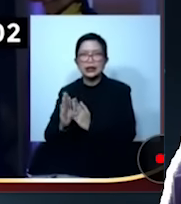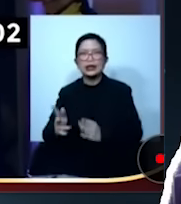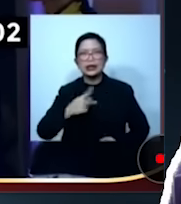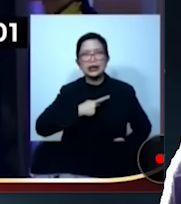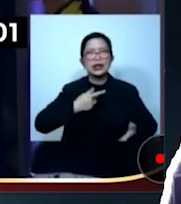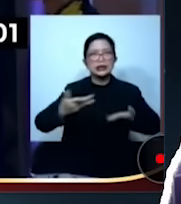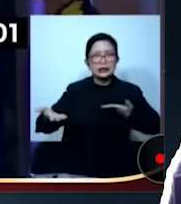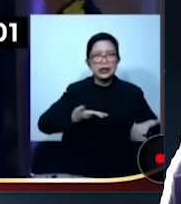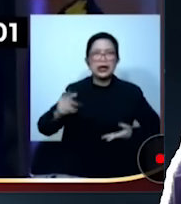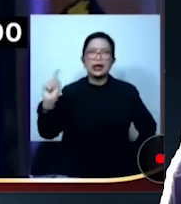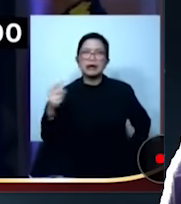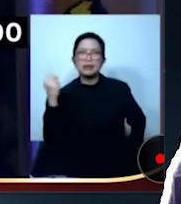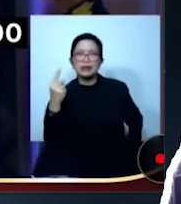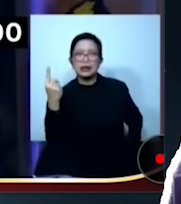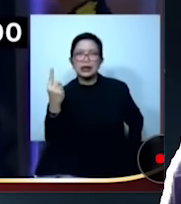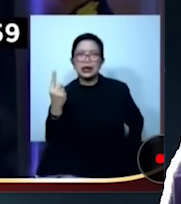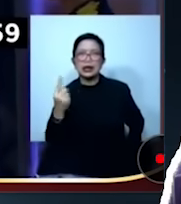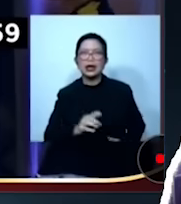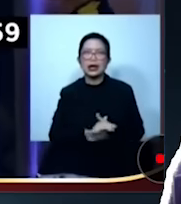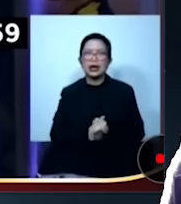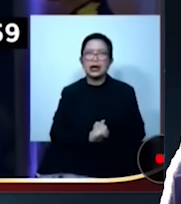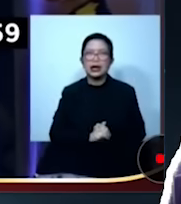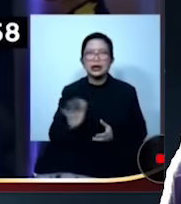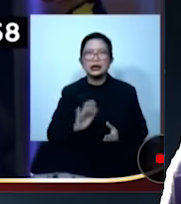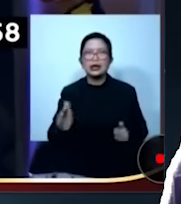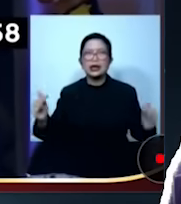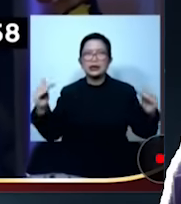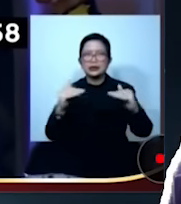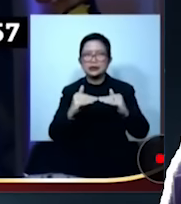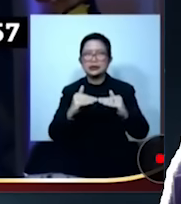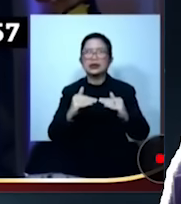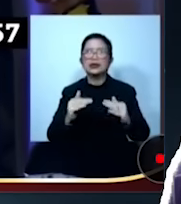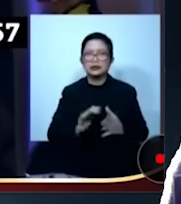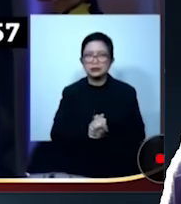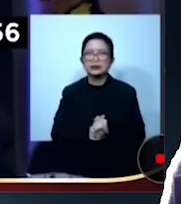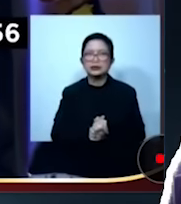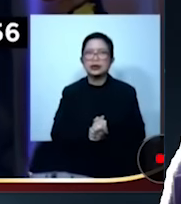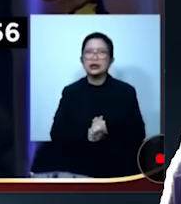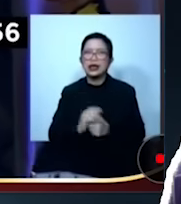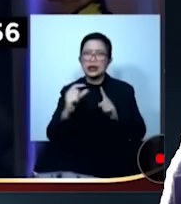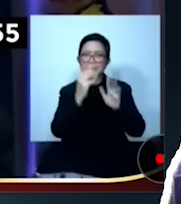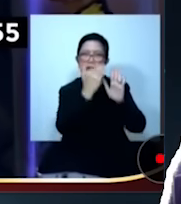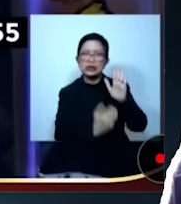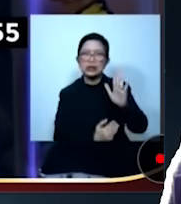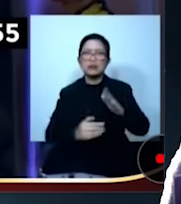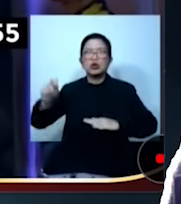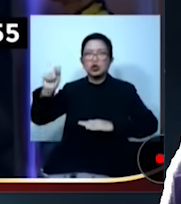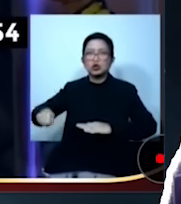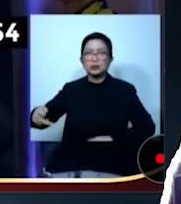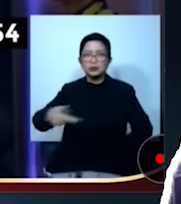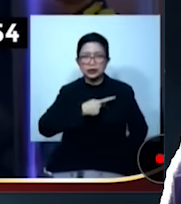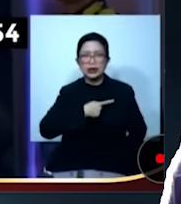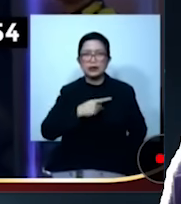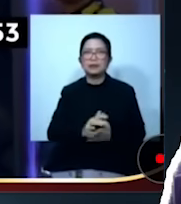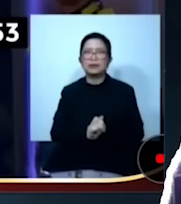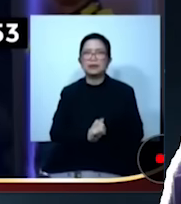memperjuangkan oligarki ya dinasti ya dan penyakit sosial lain